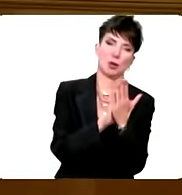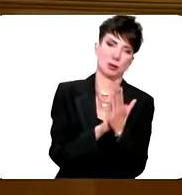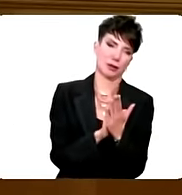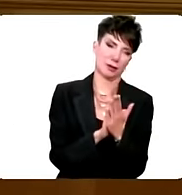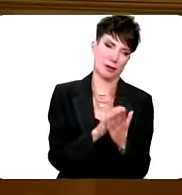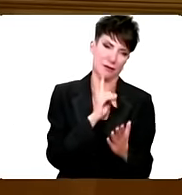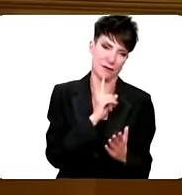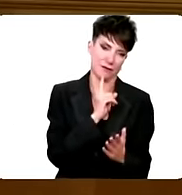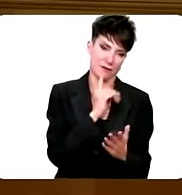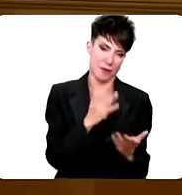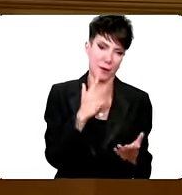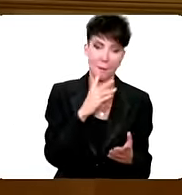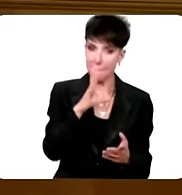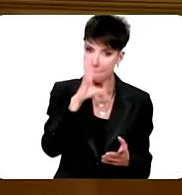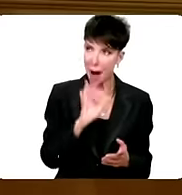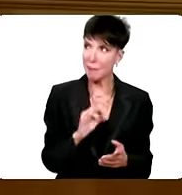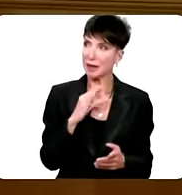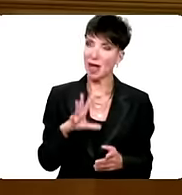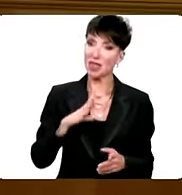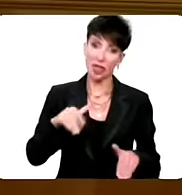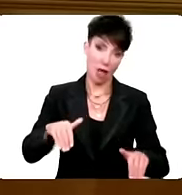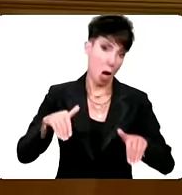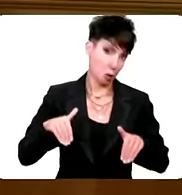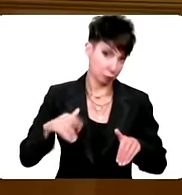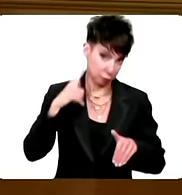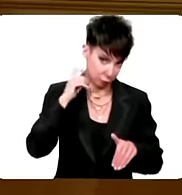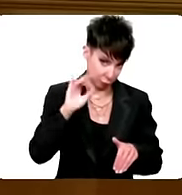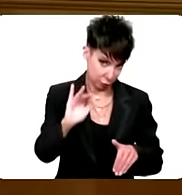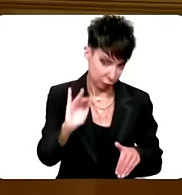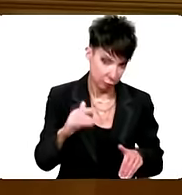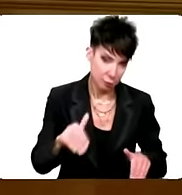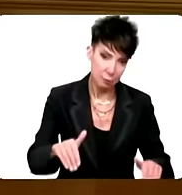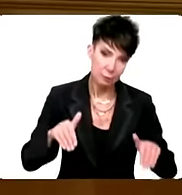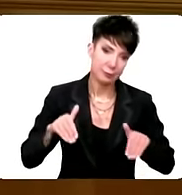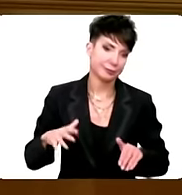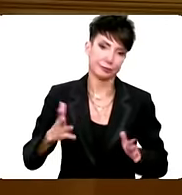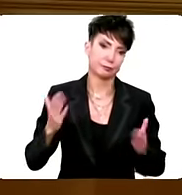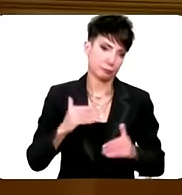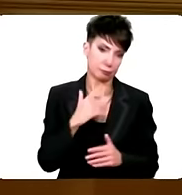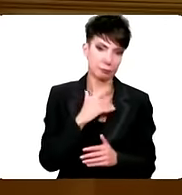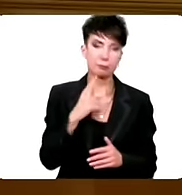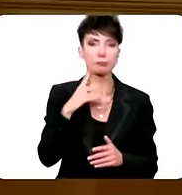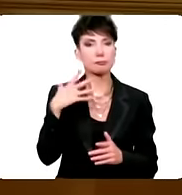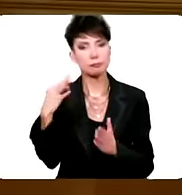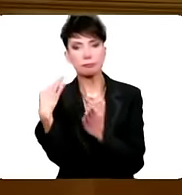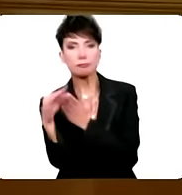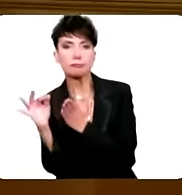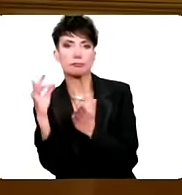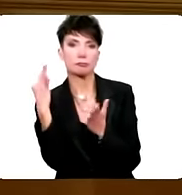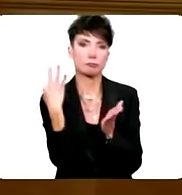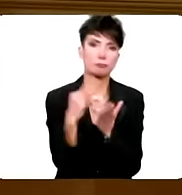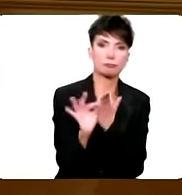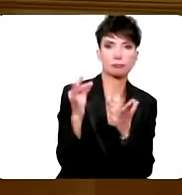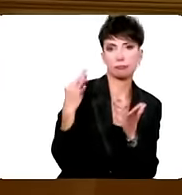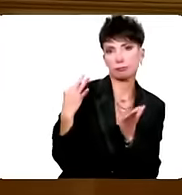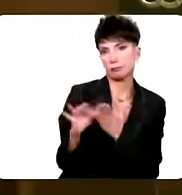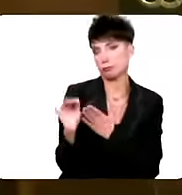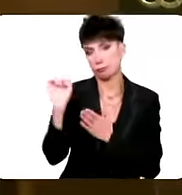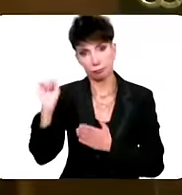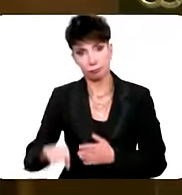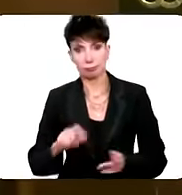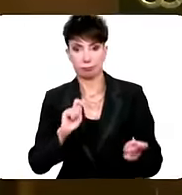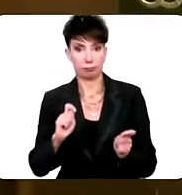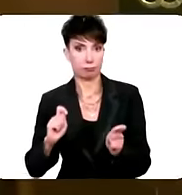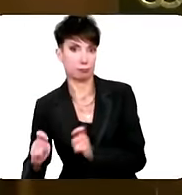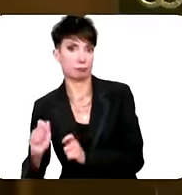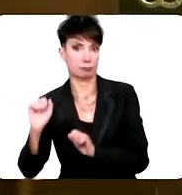και δεν πρόκειται να κάνουμε πίσω σε αυτήν την μεταρρύθμιση, αν υπάρχουν σημειακές διορθώσεις οι οποίες πρέπει να γίνουν, μπορούμε να τις κάνουμε, αλλά ο πυρήνας